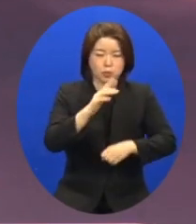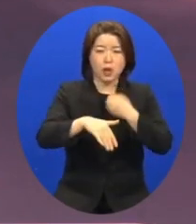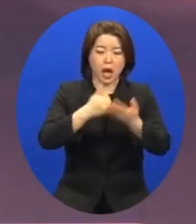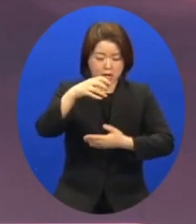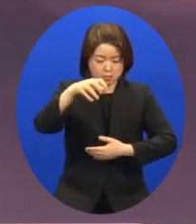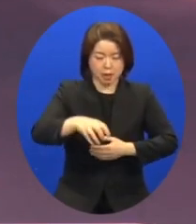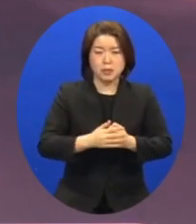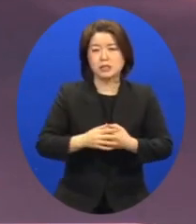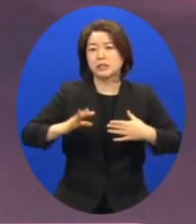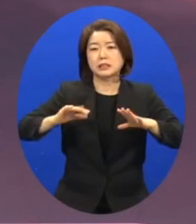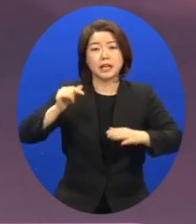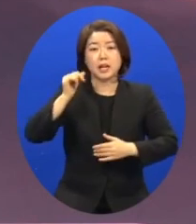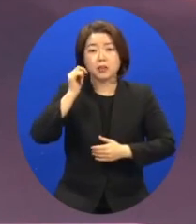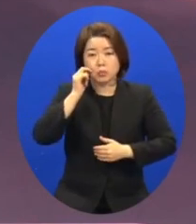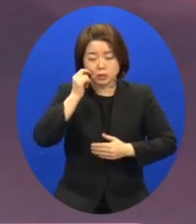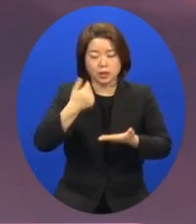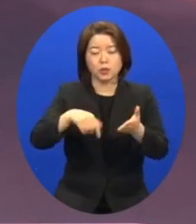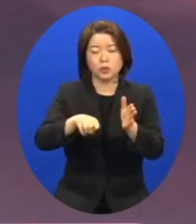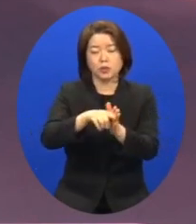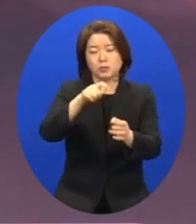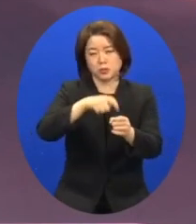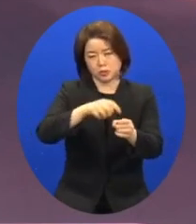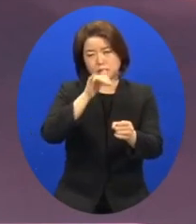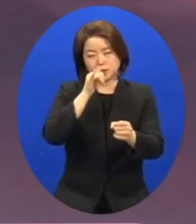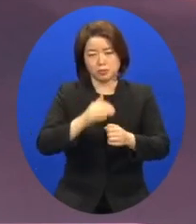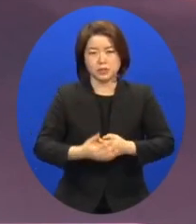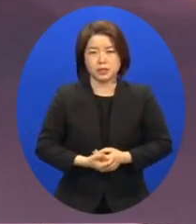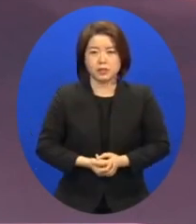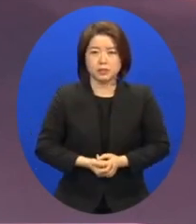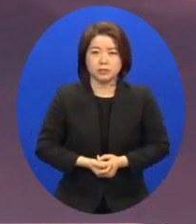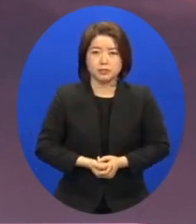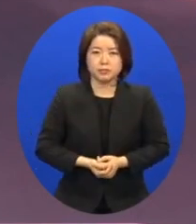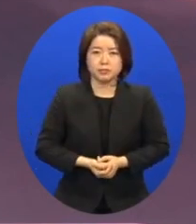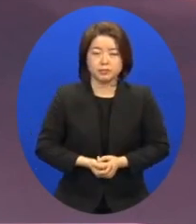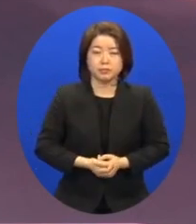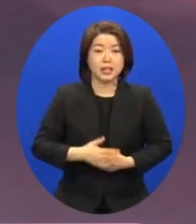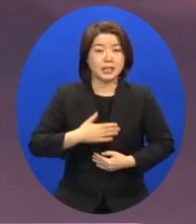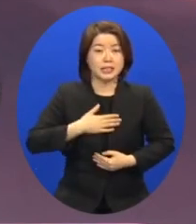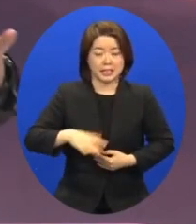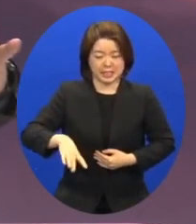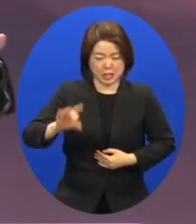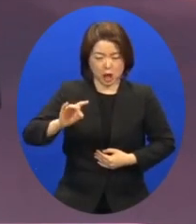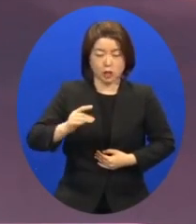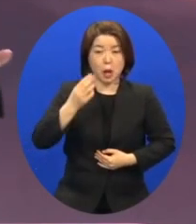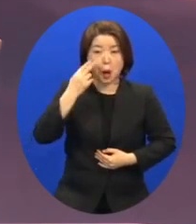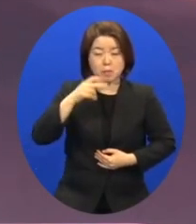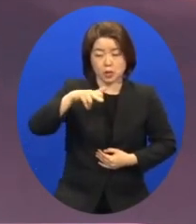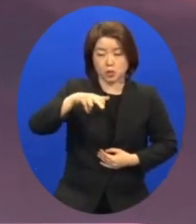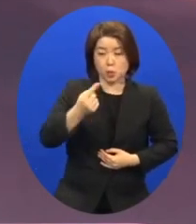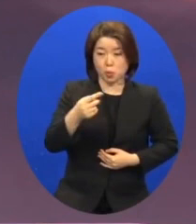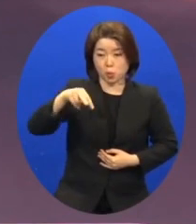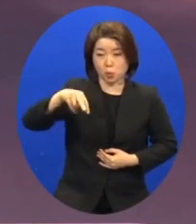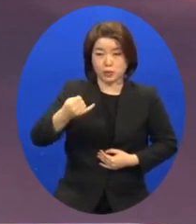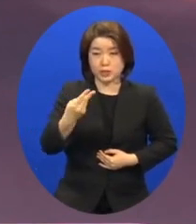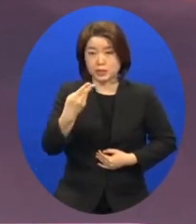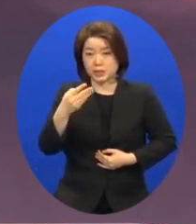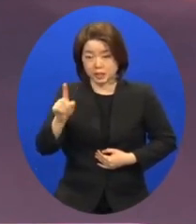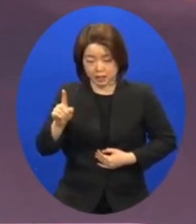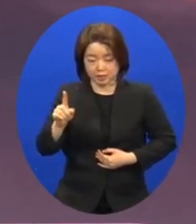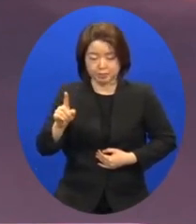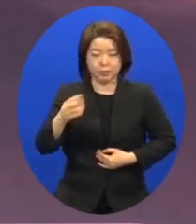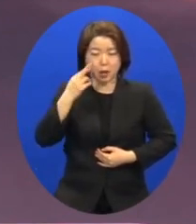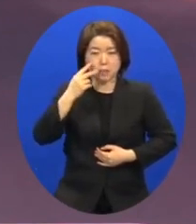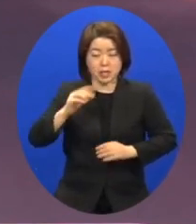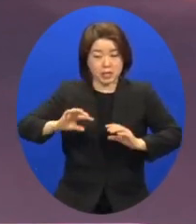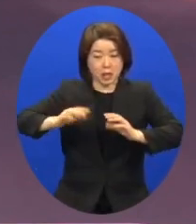자랑하지 못하게 하시려는 것입니다 제가 처음 미국 코스타 에 갔을 때 미국 유학생 수련의